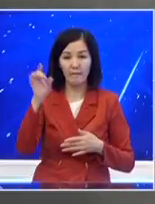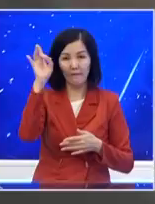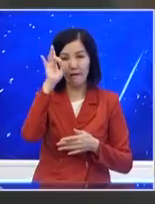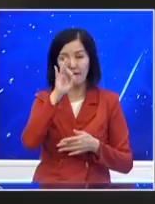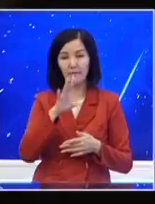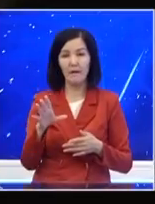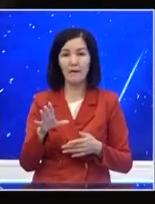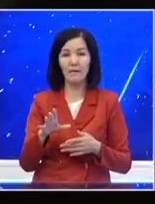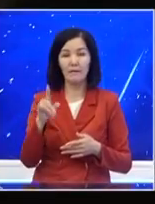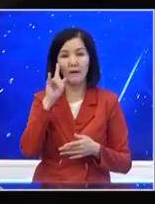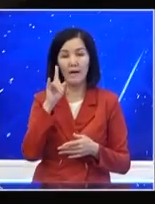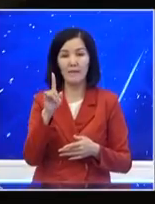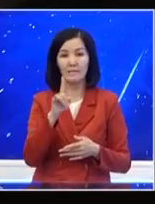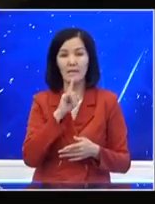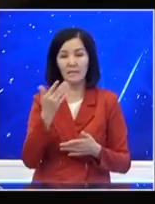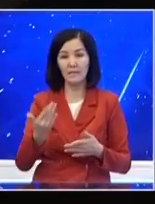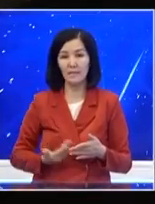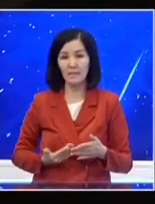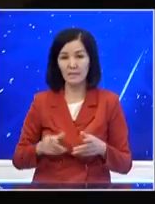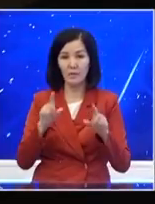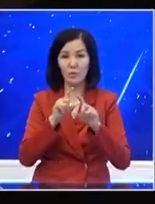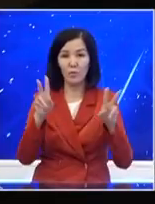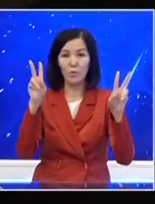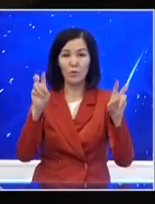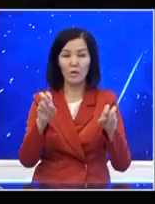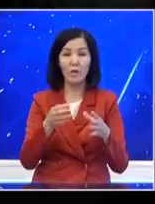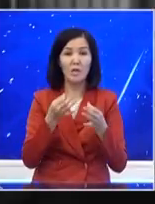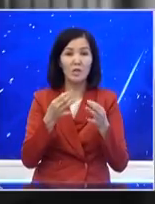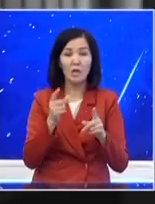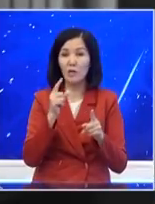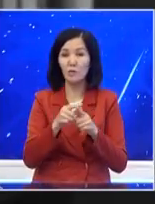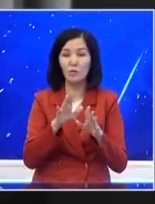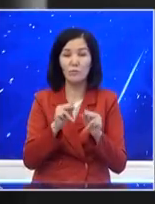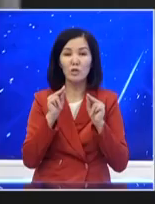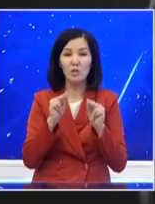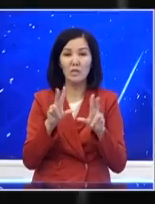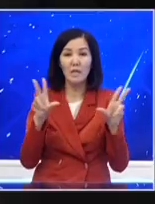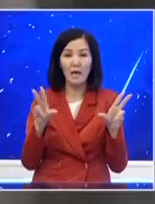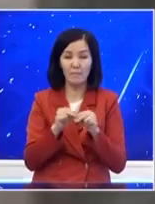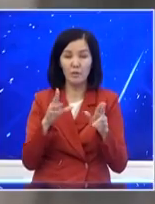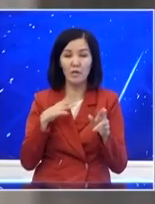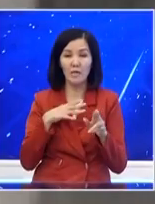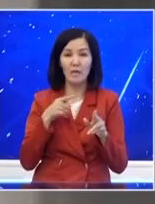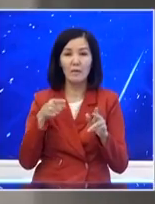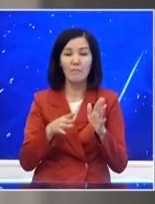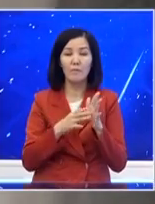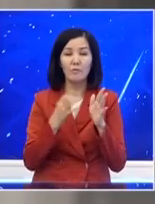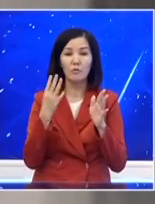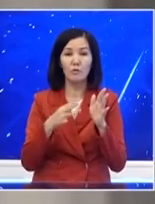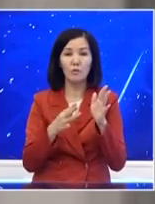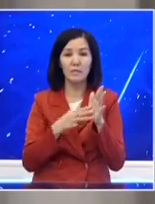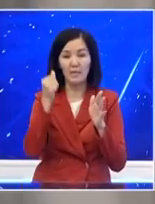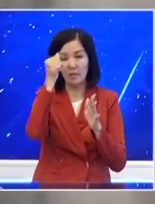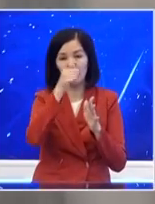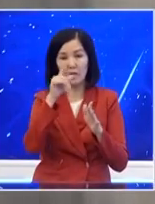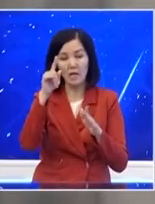өлгенім. Қазақтың дара перзенті тірісінде осылай орандатты. Бұл жай сөз емес, шынайы ант еді. Қуатты қаламгер 1938 жылы